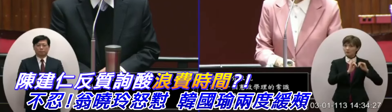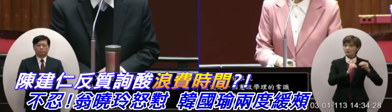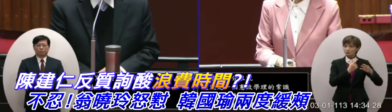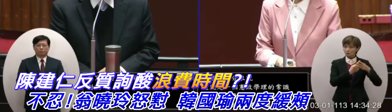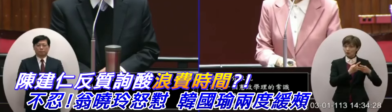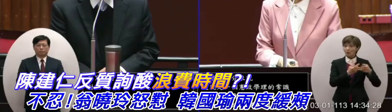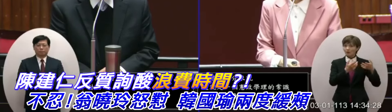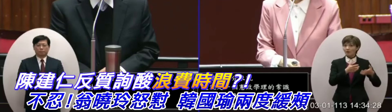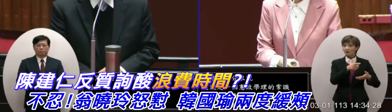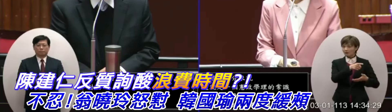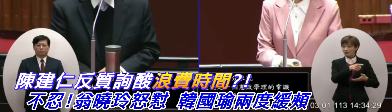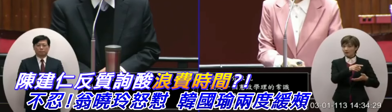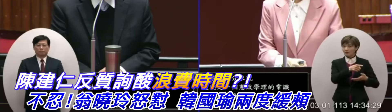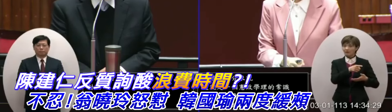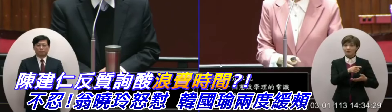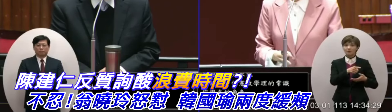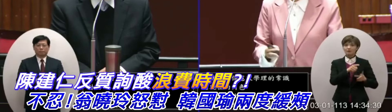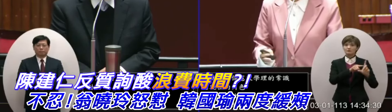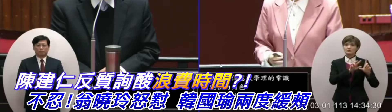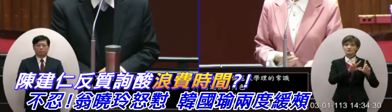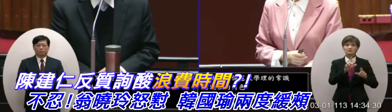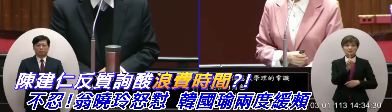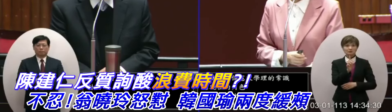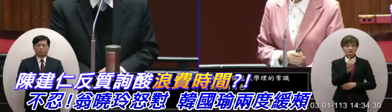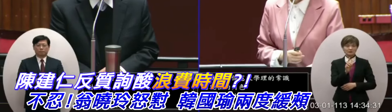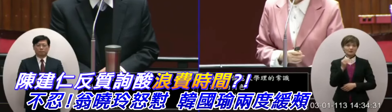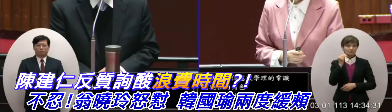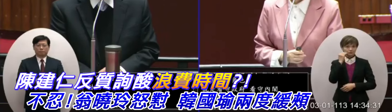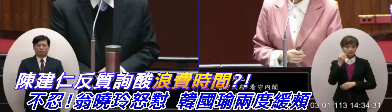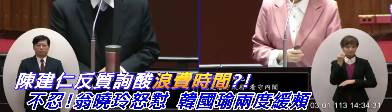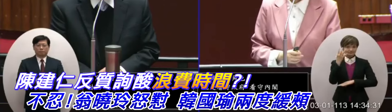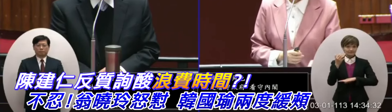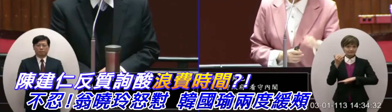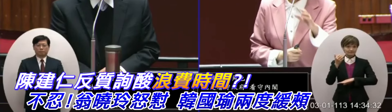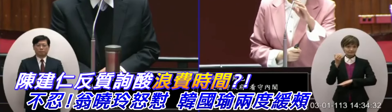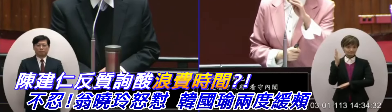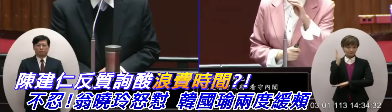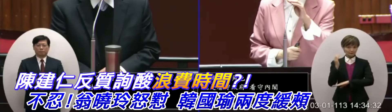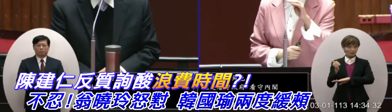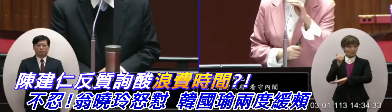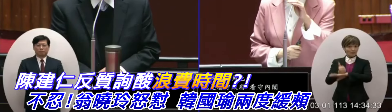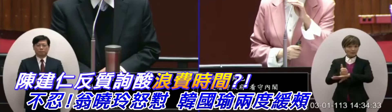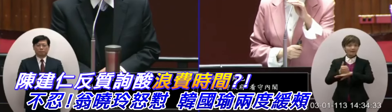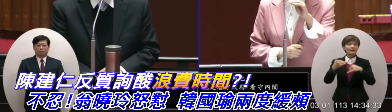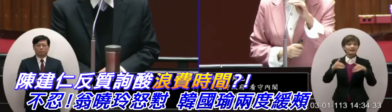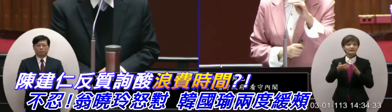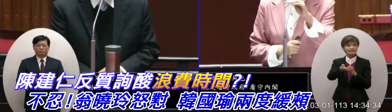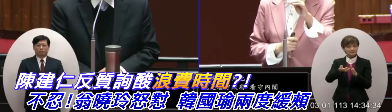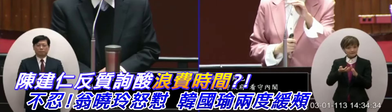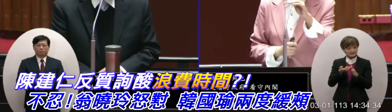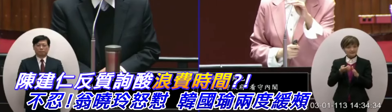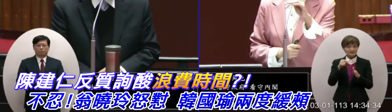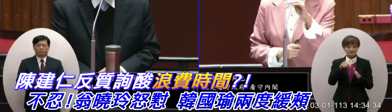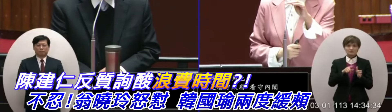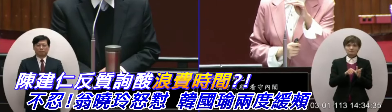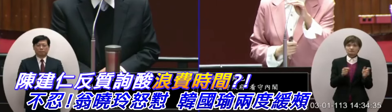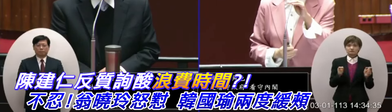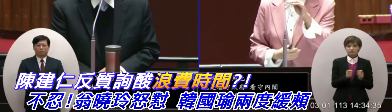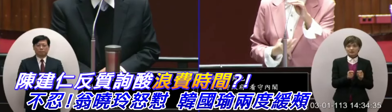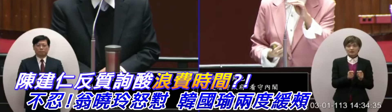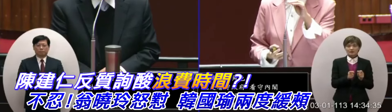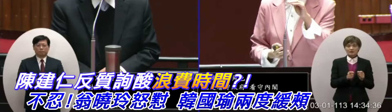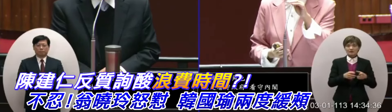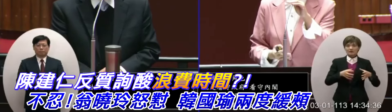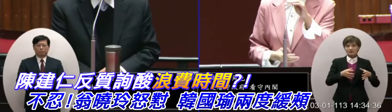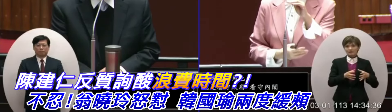看守内阁它就是一个在新政府上任之前的一个临时政府组织，那么它基本上主